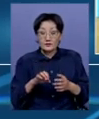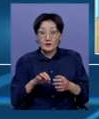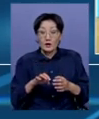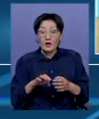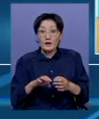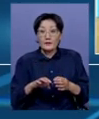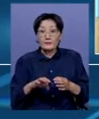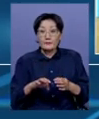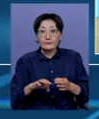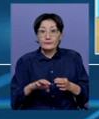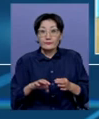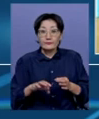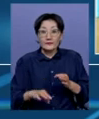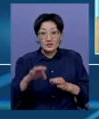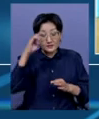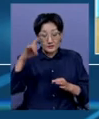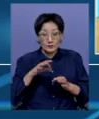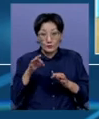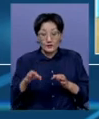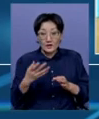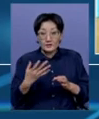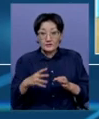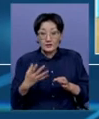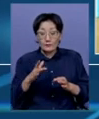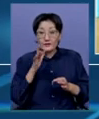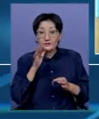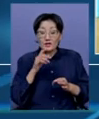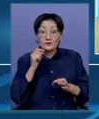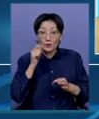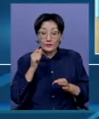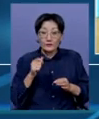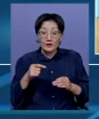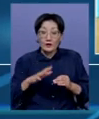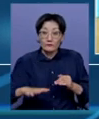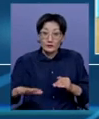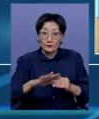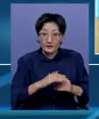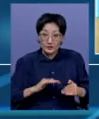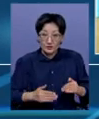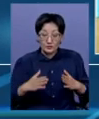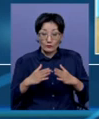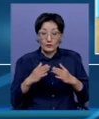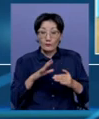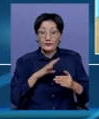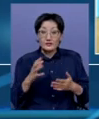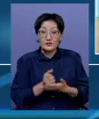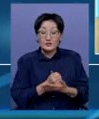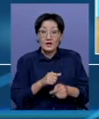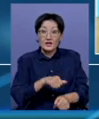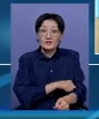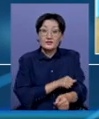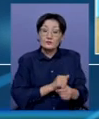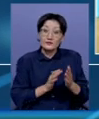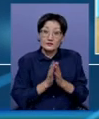Восточно-Казахстанской области. В ходе обыска у 45-летнего гражданина во дворе частного дома были обнаружены